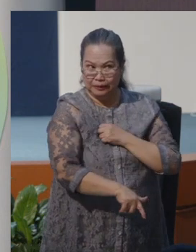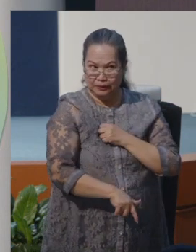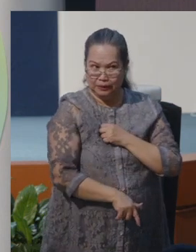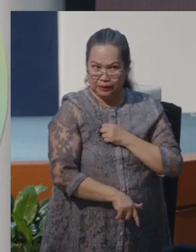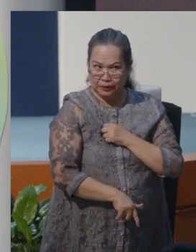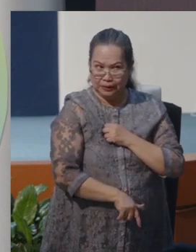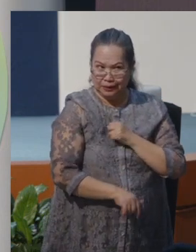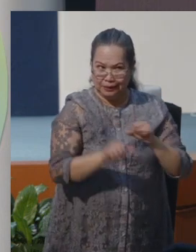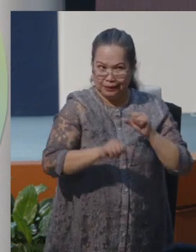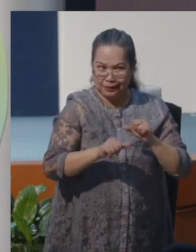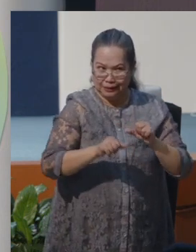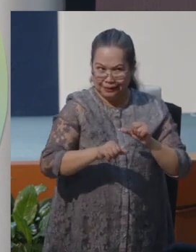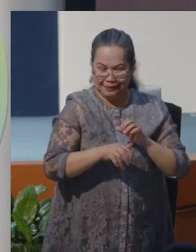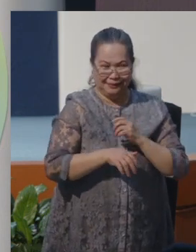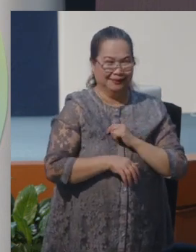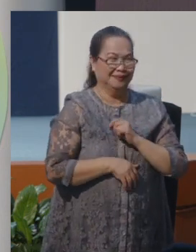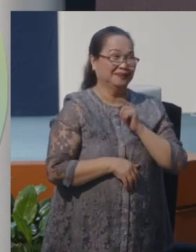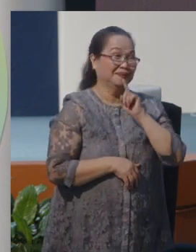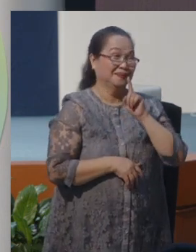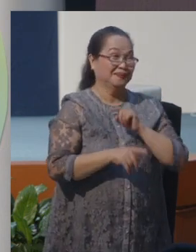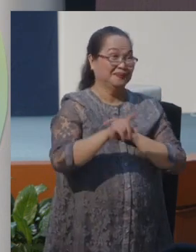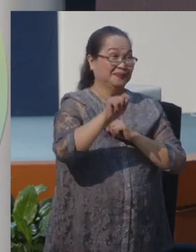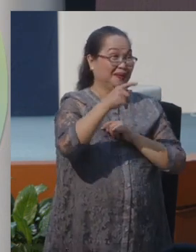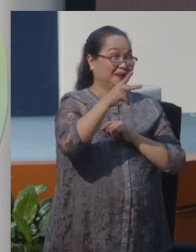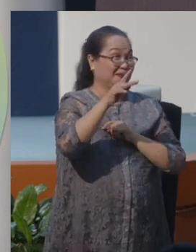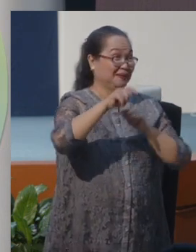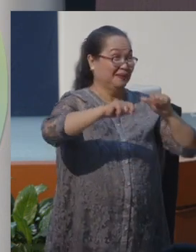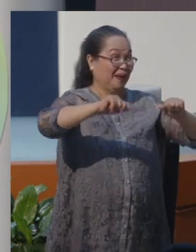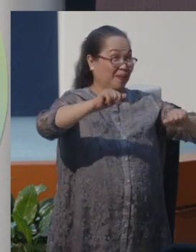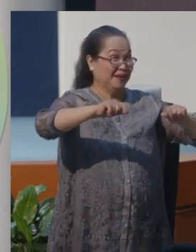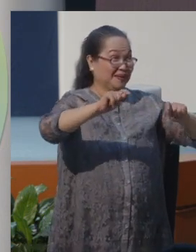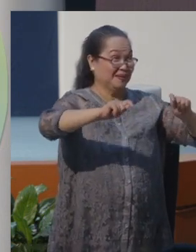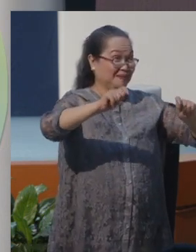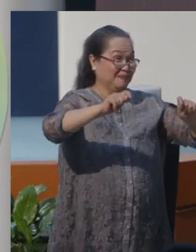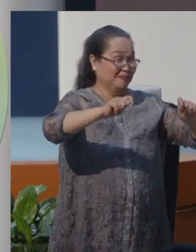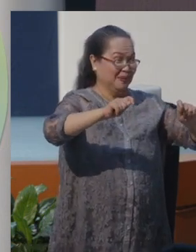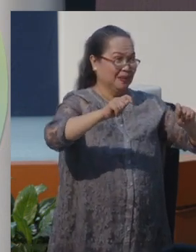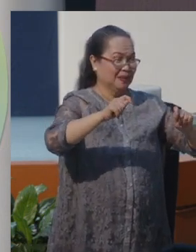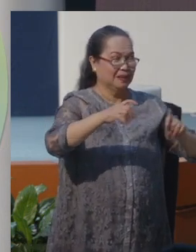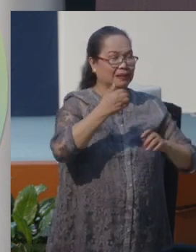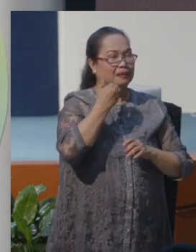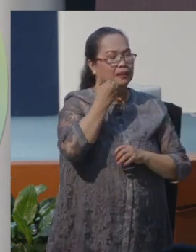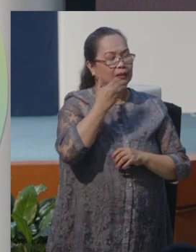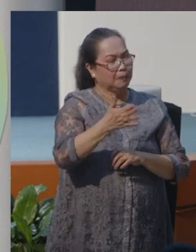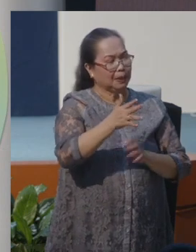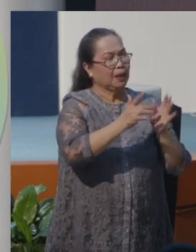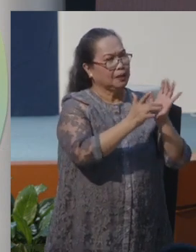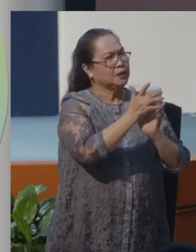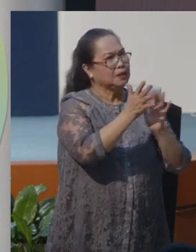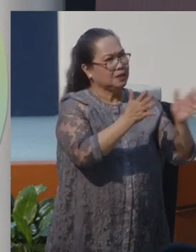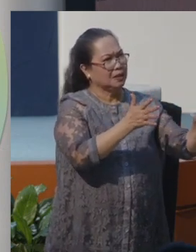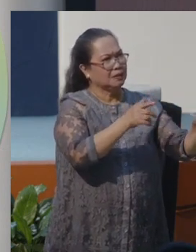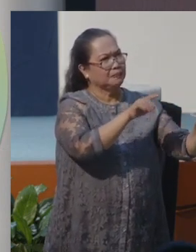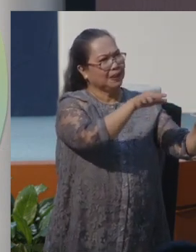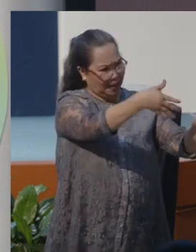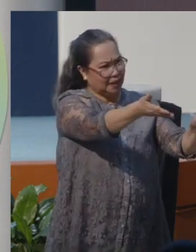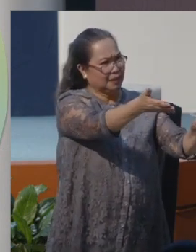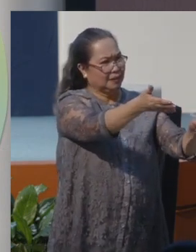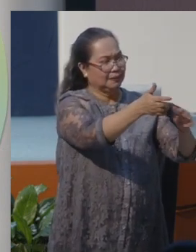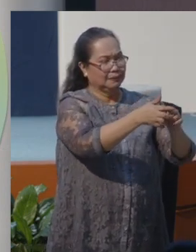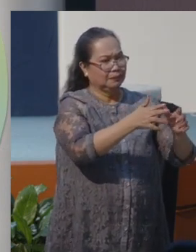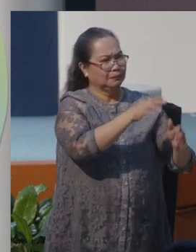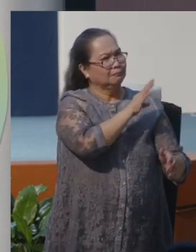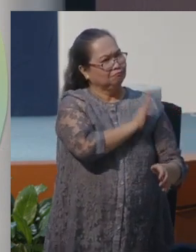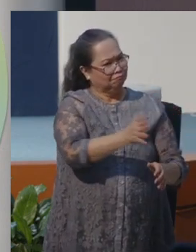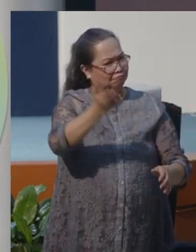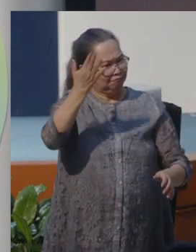nagda-doubt. Pero si Thomas, hindi konting yanig. Namatay ang kanyang master Kasi matapang siya nung araw